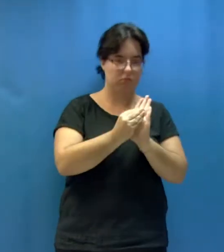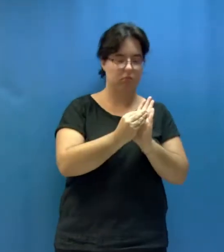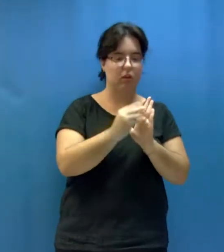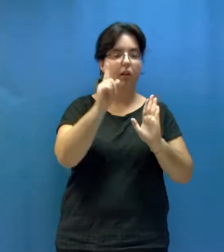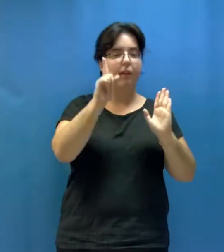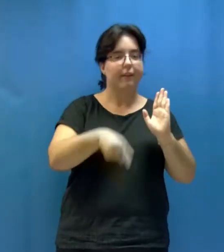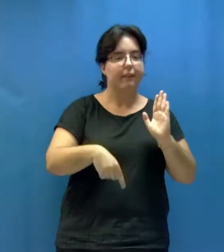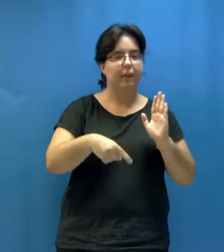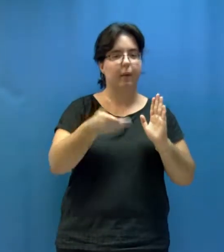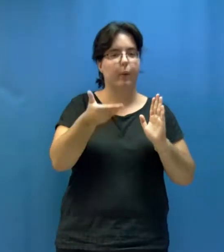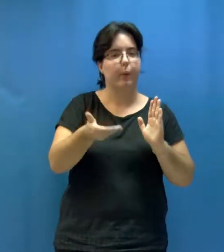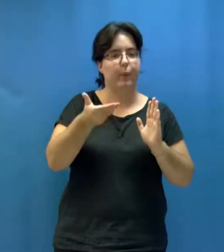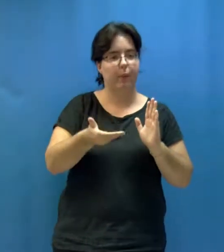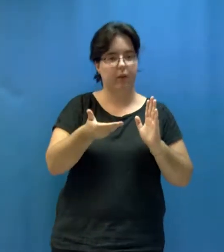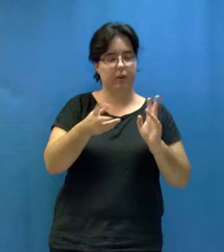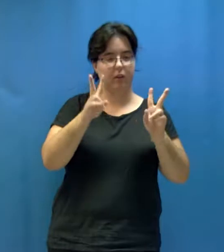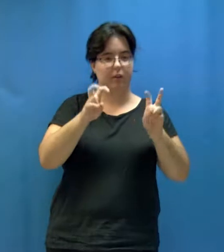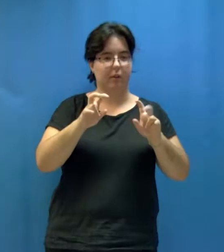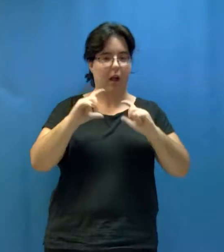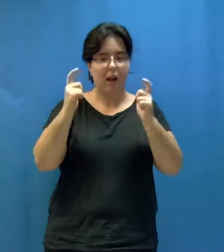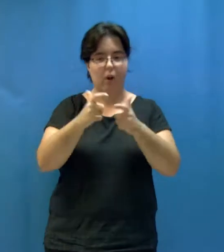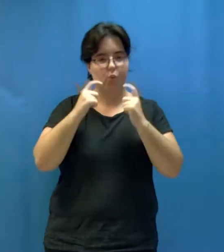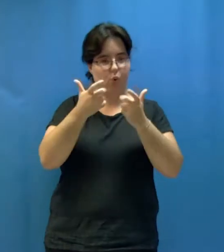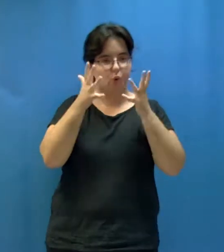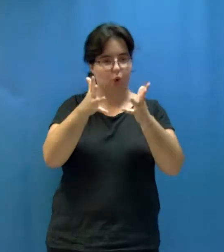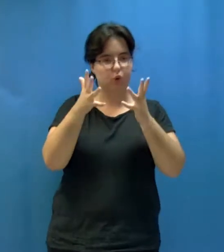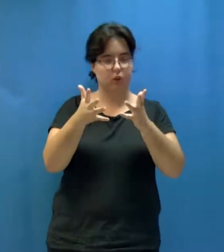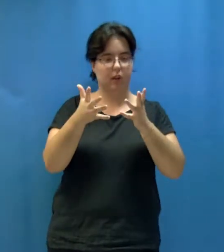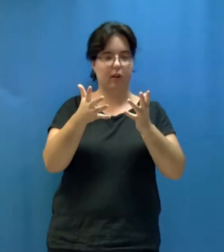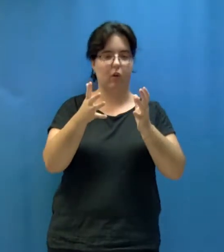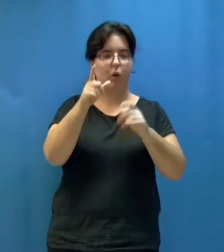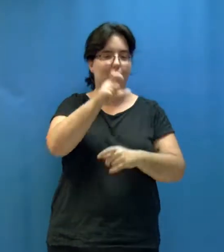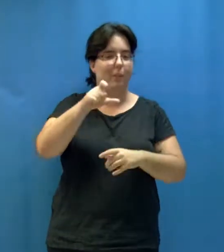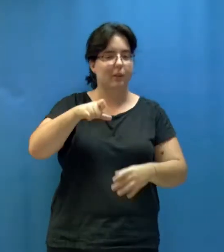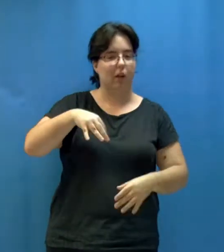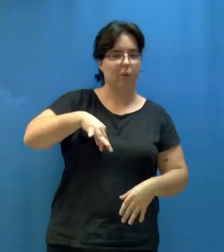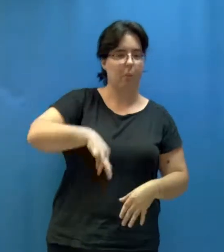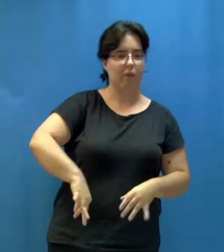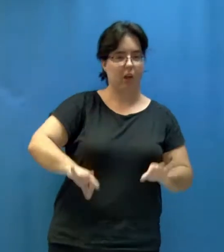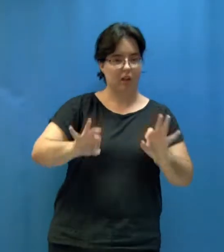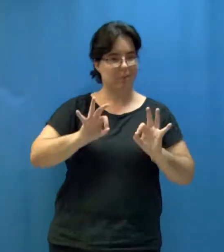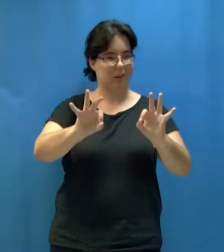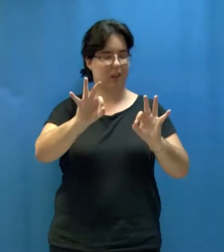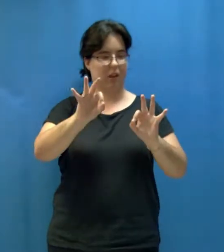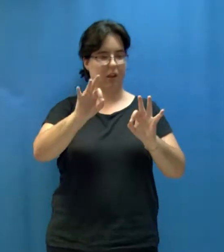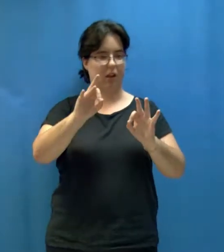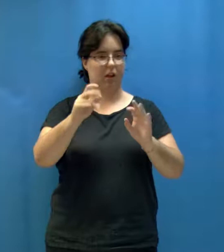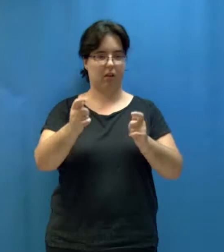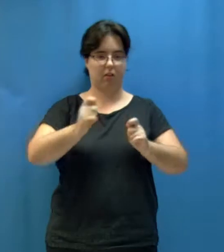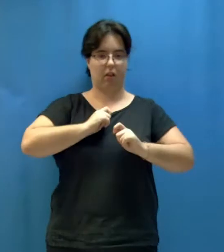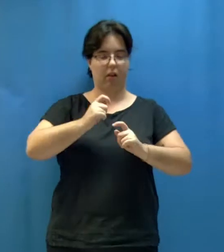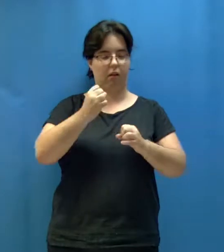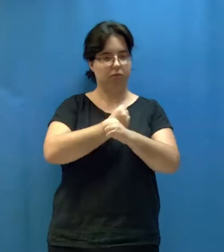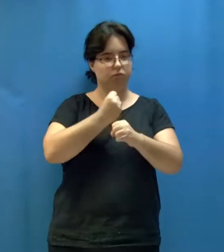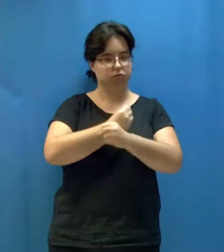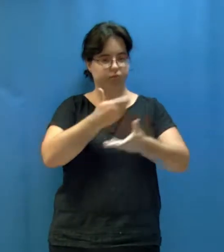de dinamització en les primeres reunions del Consell, feta per personal especialista per a facilitar un debat ric i productiu. Per l'experiència que tenim en